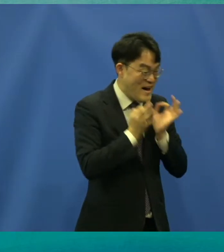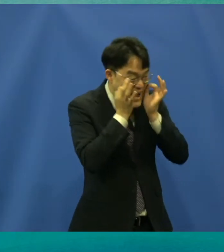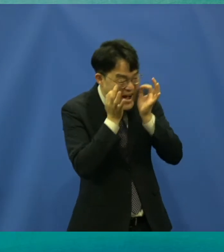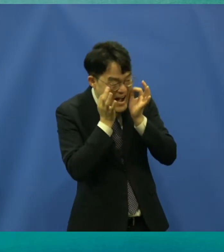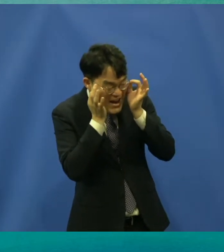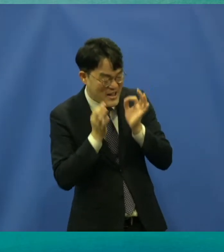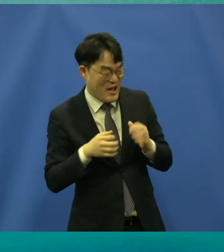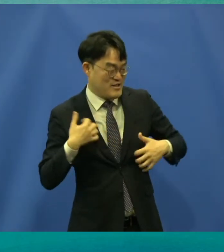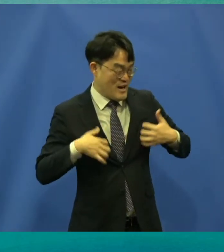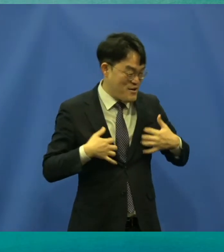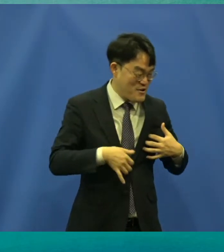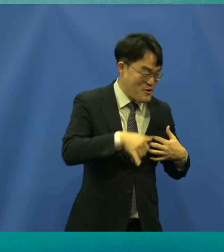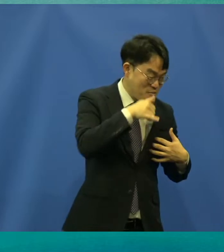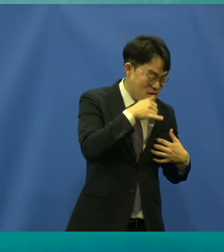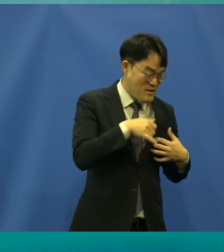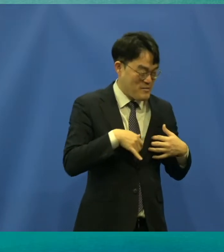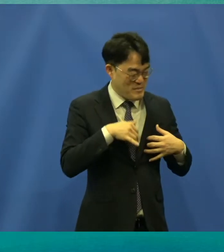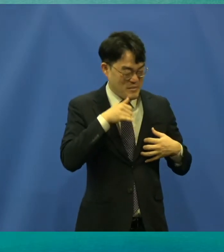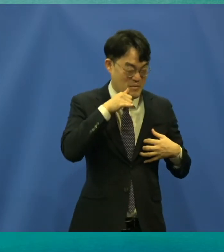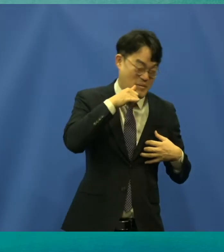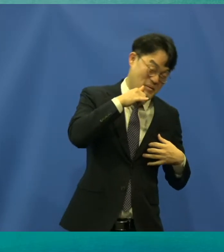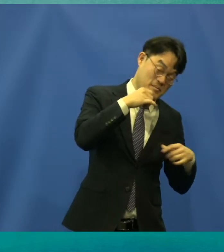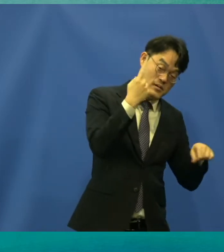어느 순간에 되니까 아무것도 아니에요.